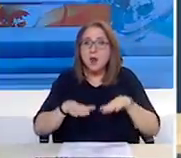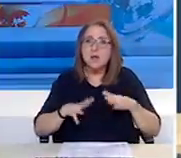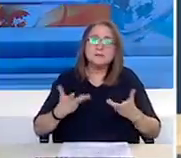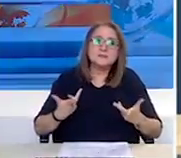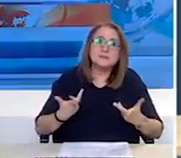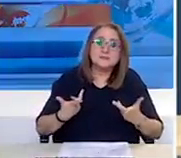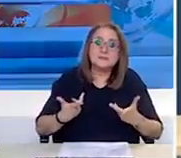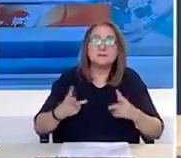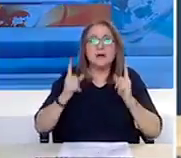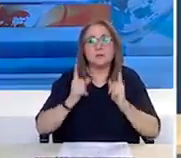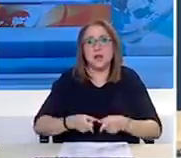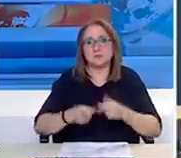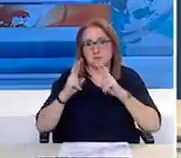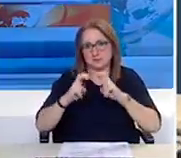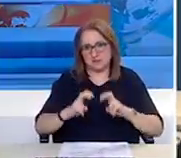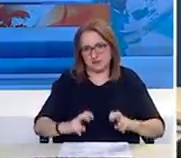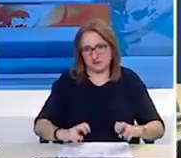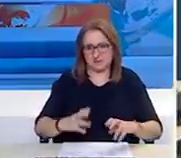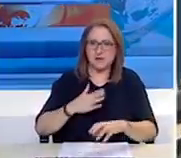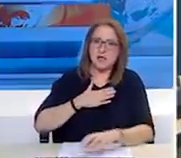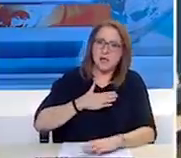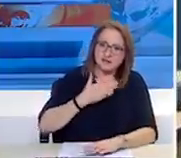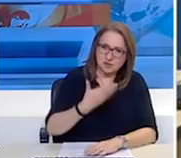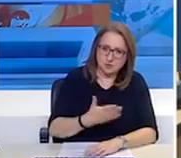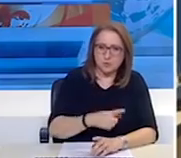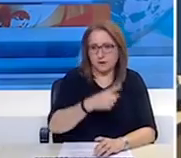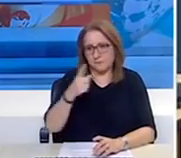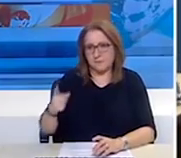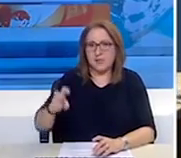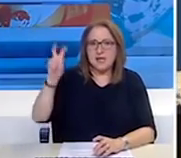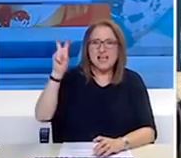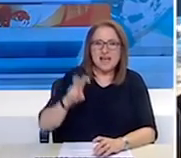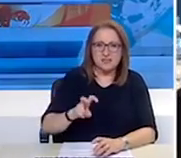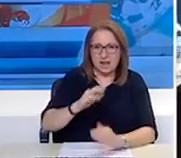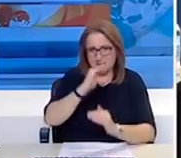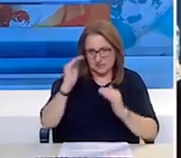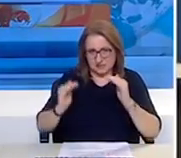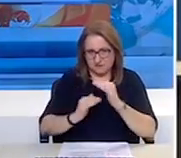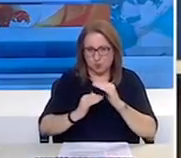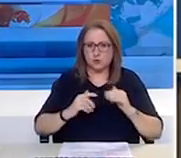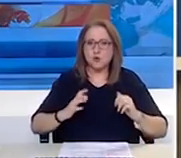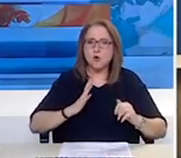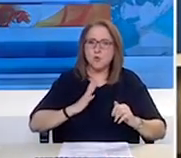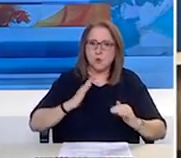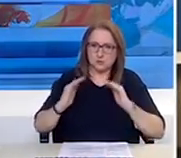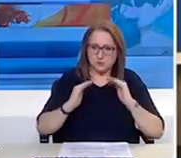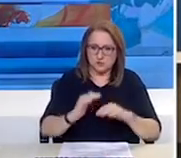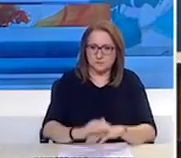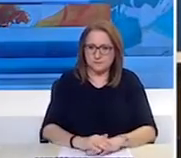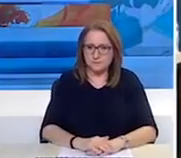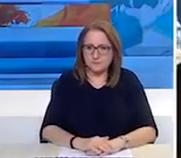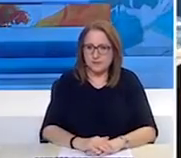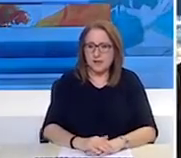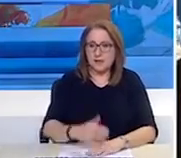ευχαριστώ. Ευχαριστούμε, κύριε καθηγητά. Το λόγο έχει ο κύριος Χαραδαλιάς. Καλησπέρα σας από την πολιτική προστασία. Πολίτες και